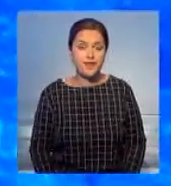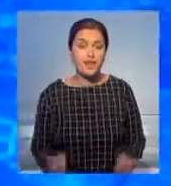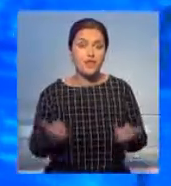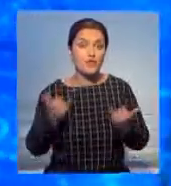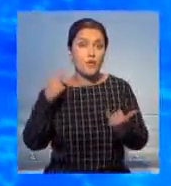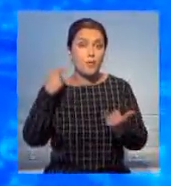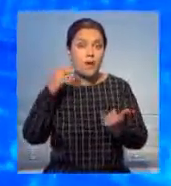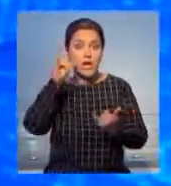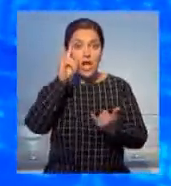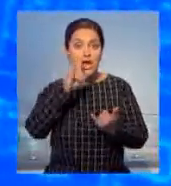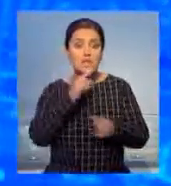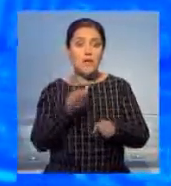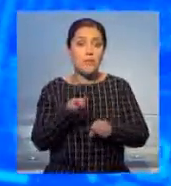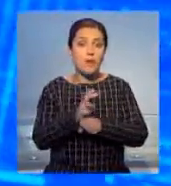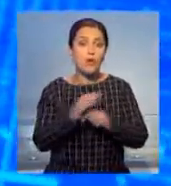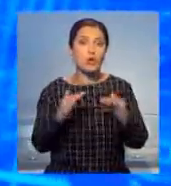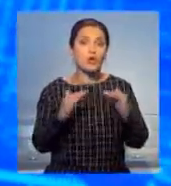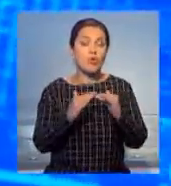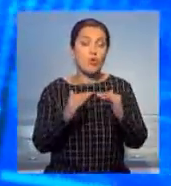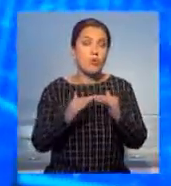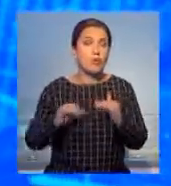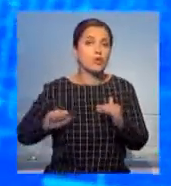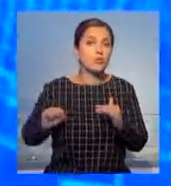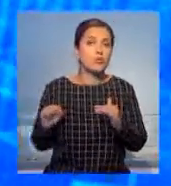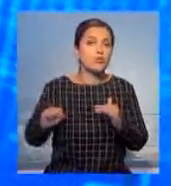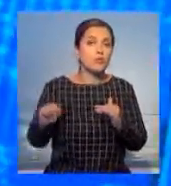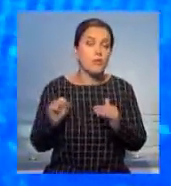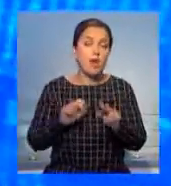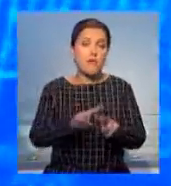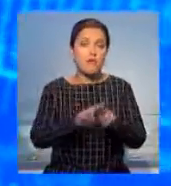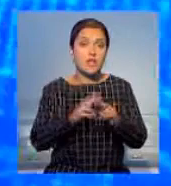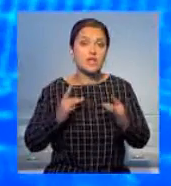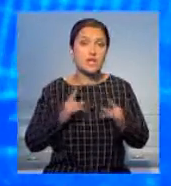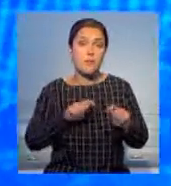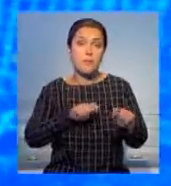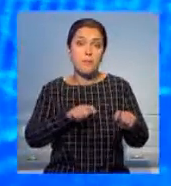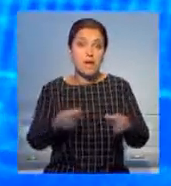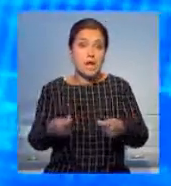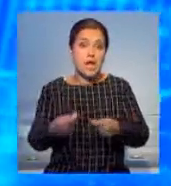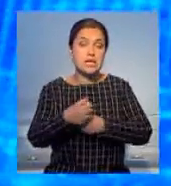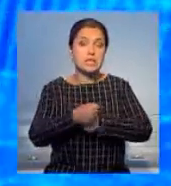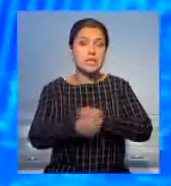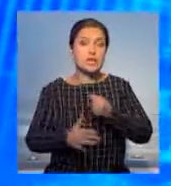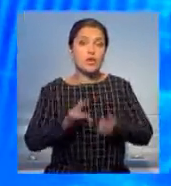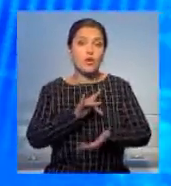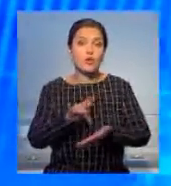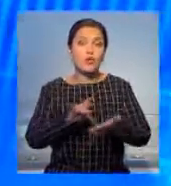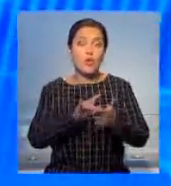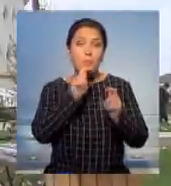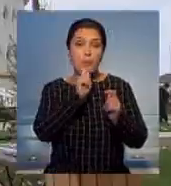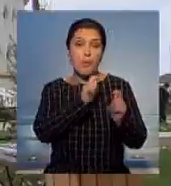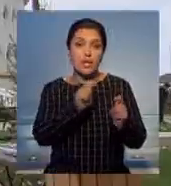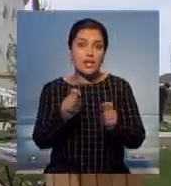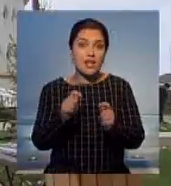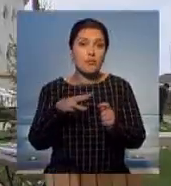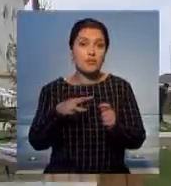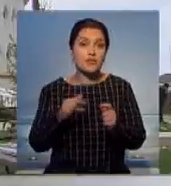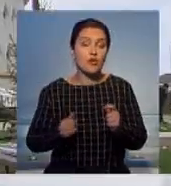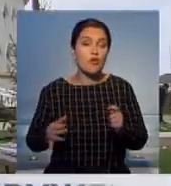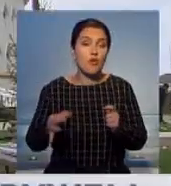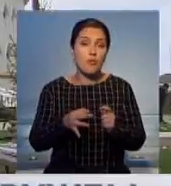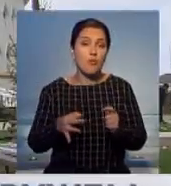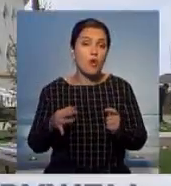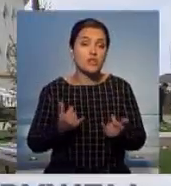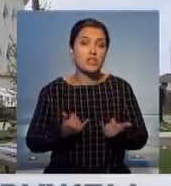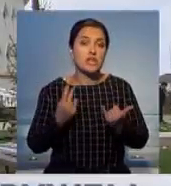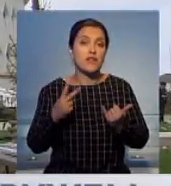И сегодня же президент Казахстана посетил Дом дружбы в Астане, где состоялась торжественная передача центра городу. Его подарила столица Мангистауская область в честь